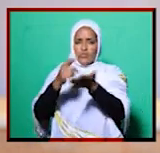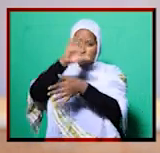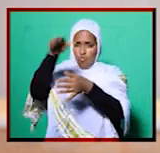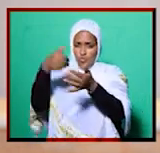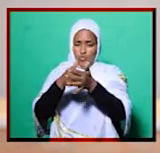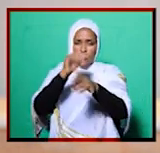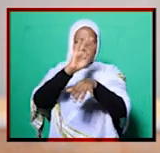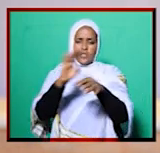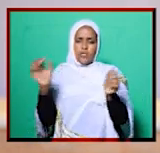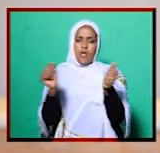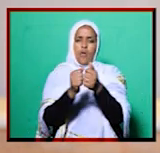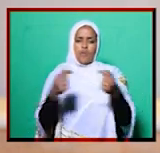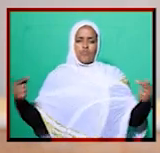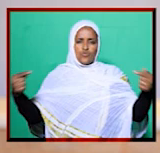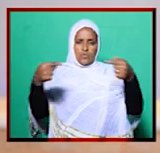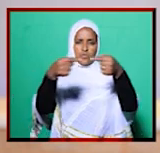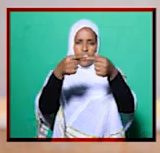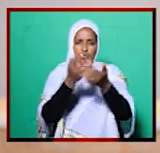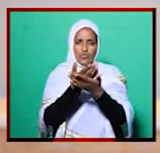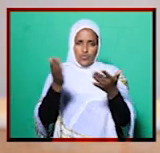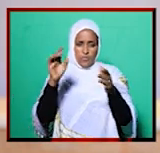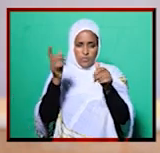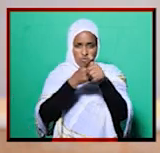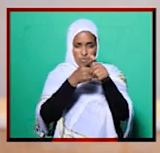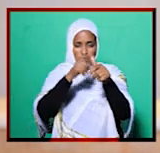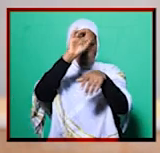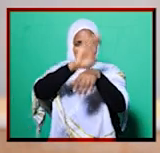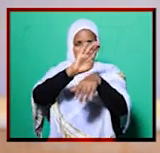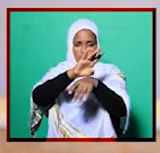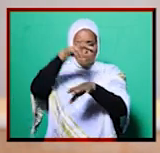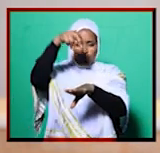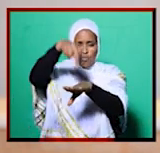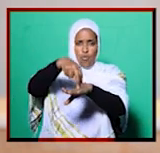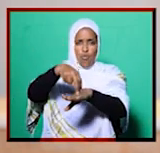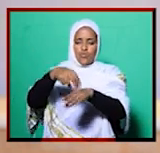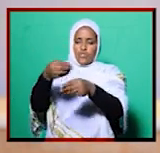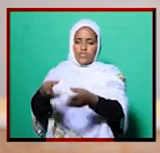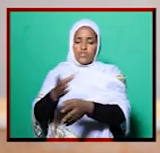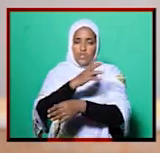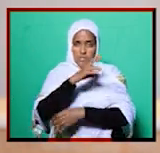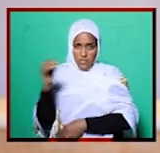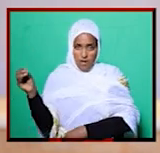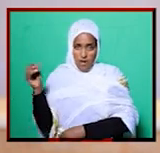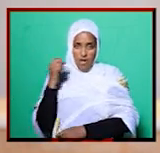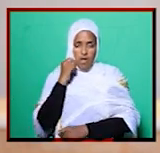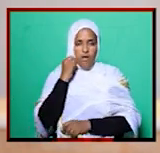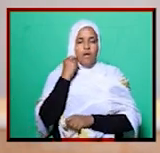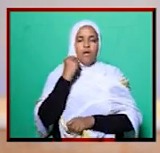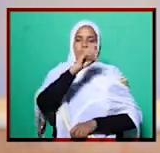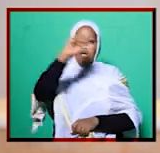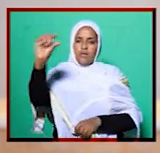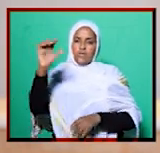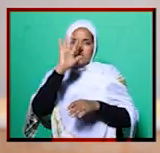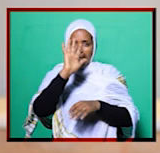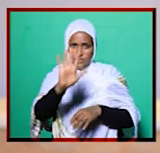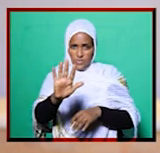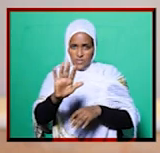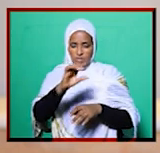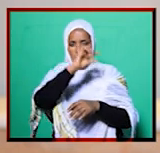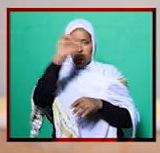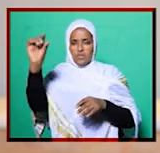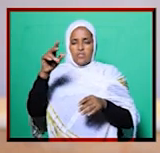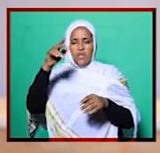ክርስቲያን ጋር ተያያዥ ጉዳዮች ናቸው። የመጀመሪያው የቤተ ክርስቲያንን ተቋሙን ይሰጥና አንቀጽ 5 አንቀጸ